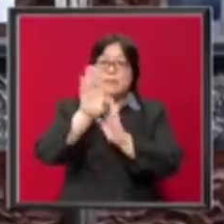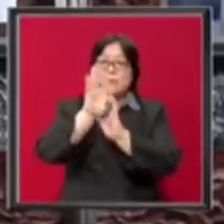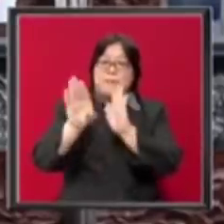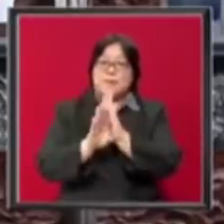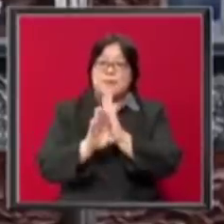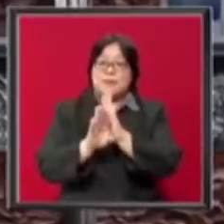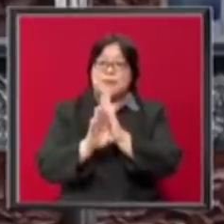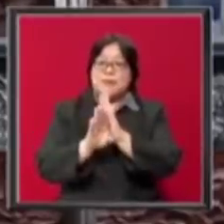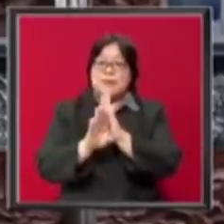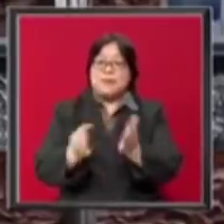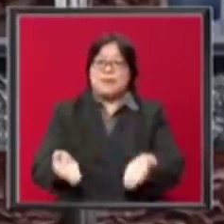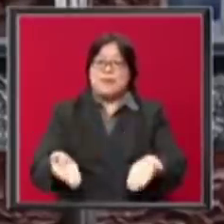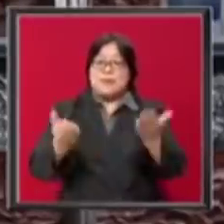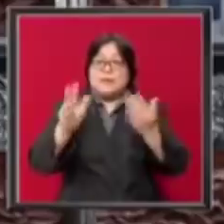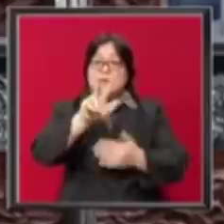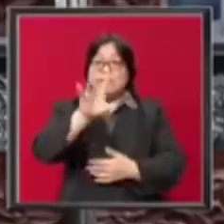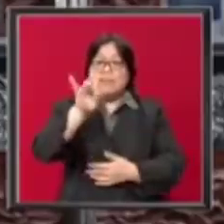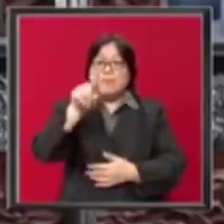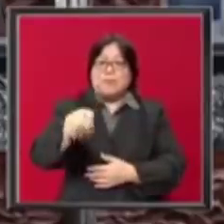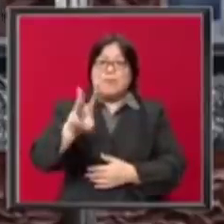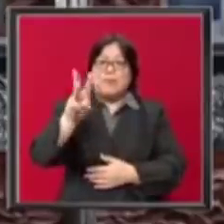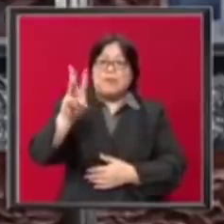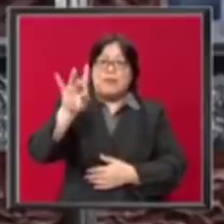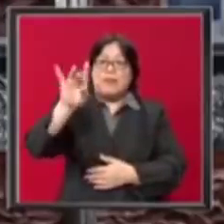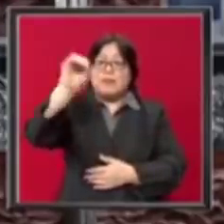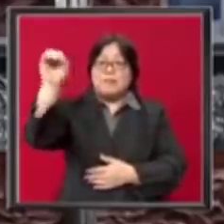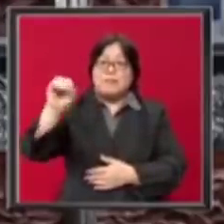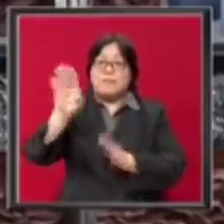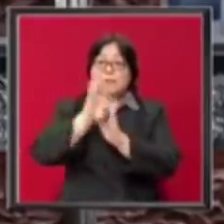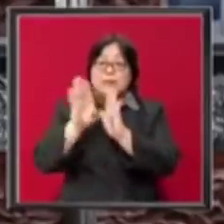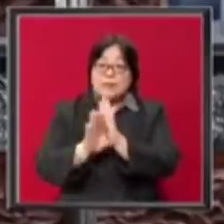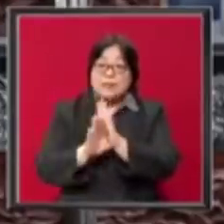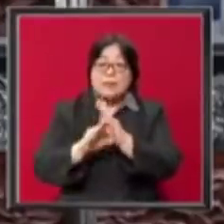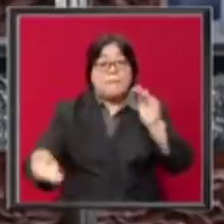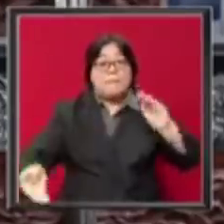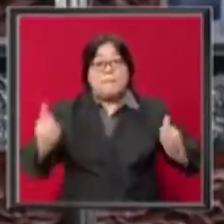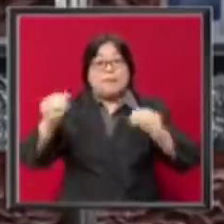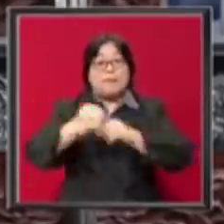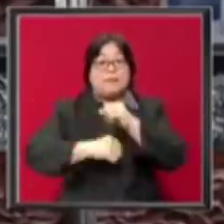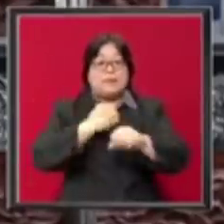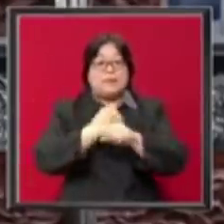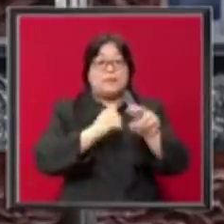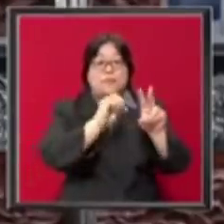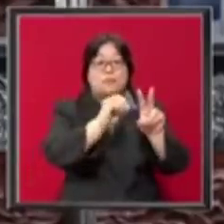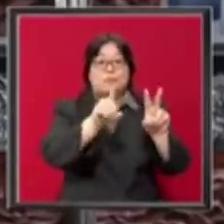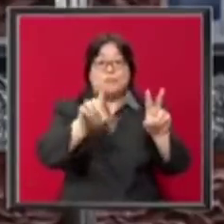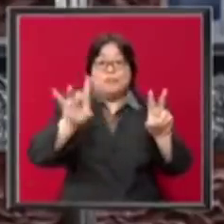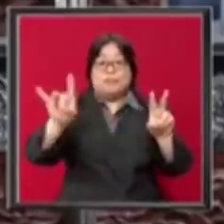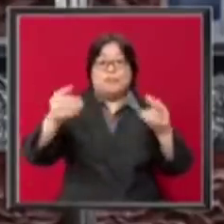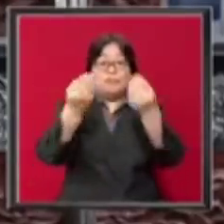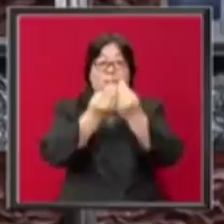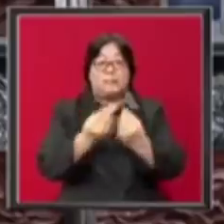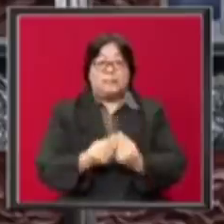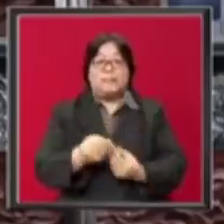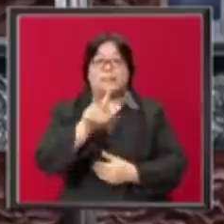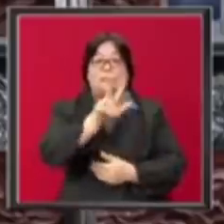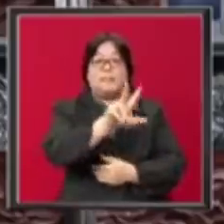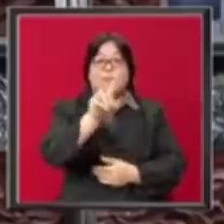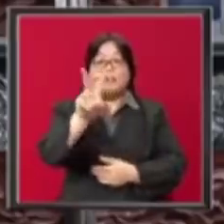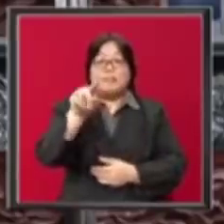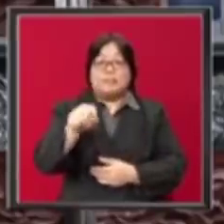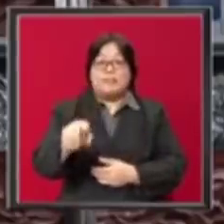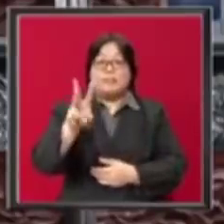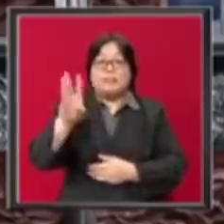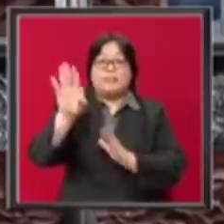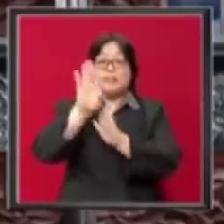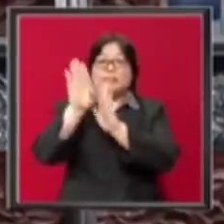bilion kepada 38.68 bilion berbanding kutipan tahun 2018 berjumlah